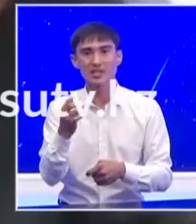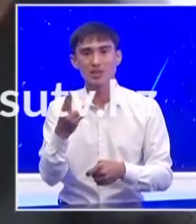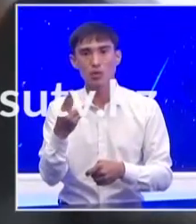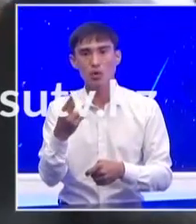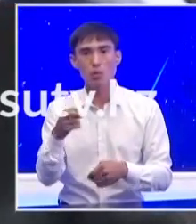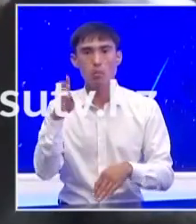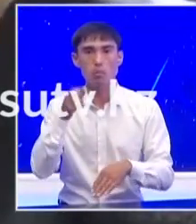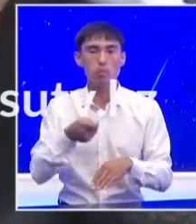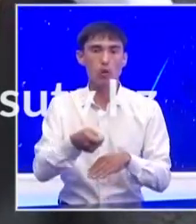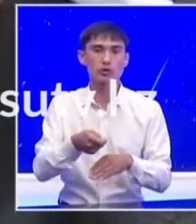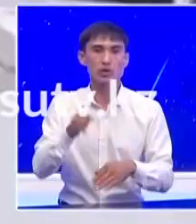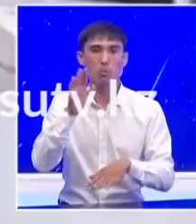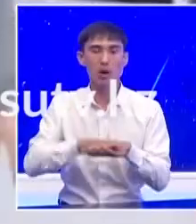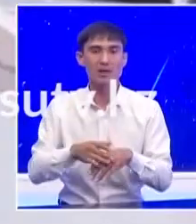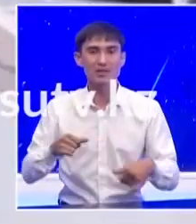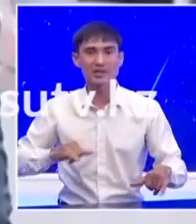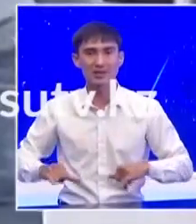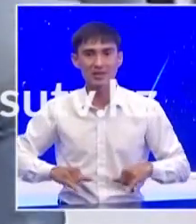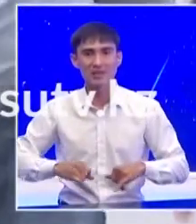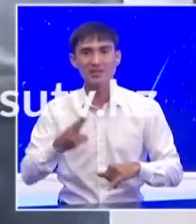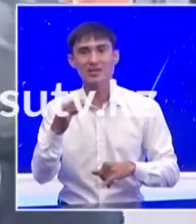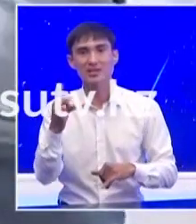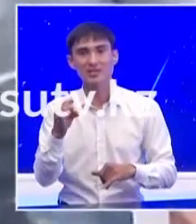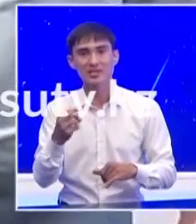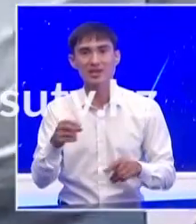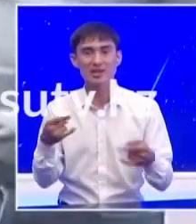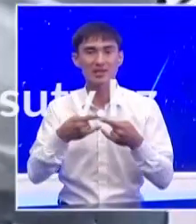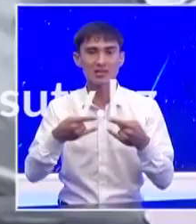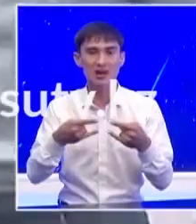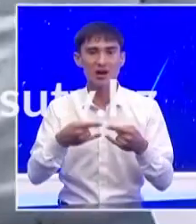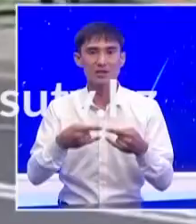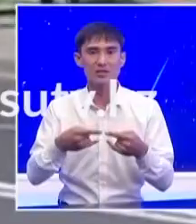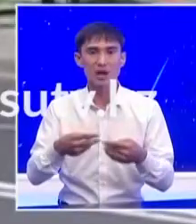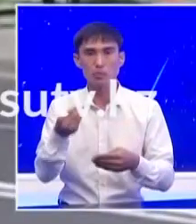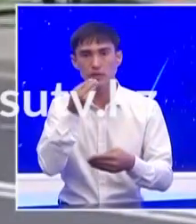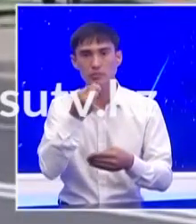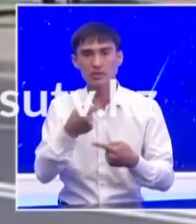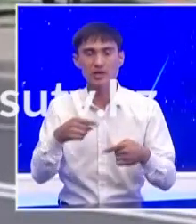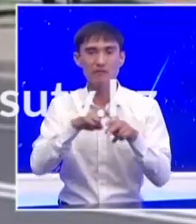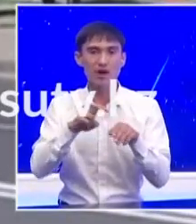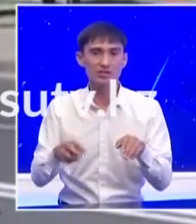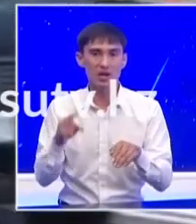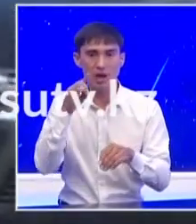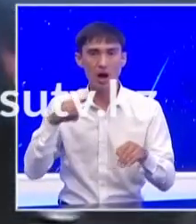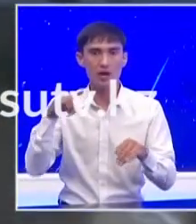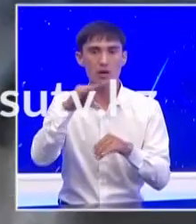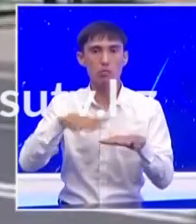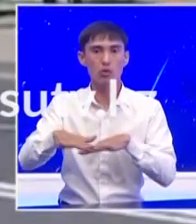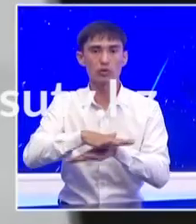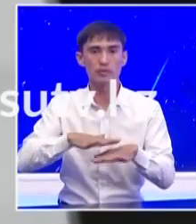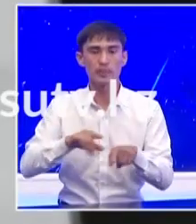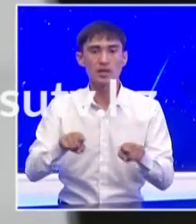почта и банки, рынки, торговые дома, ТРЦ, кинотеатры, точки общественного питания, вокзалы и аэропорты.